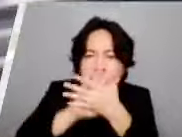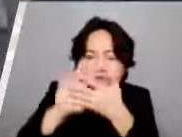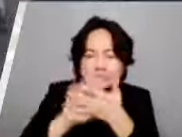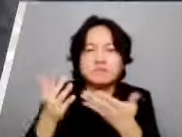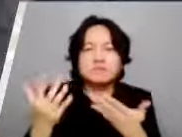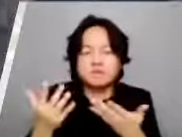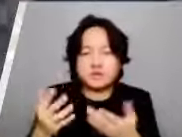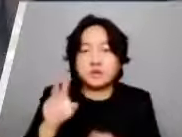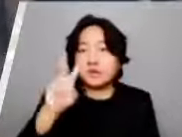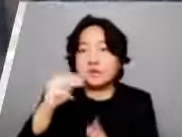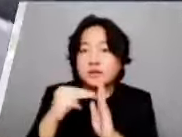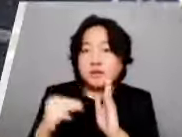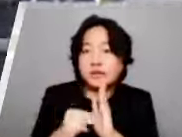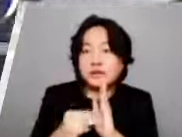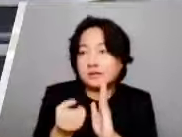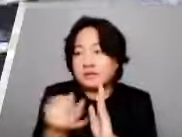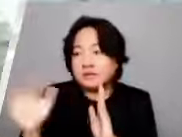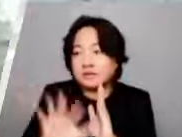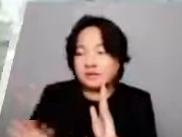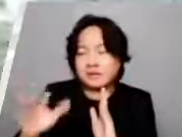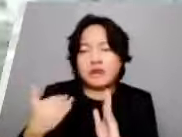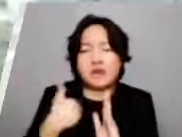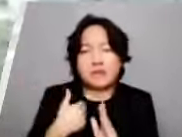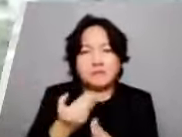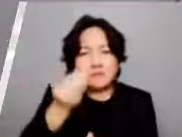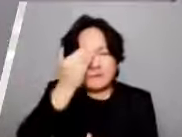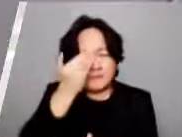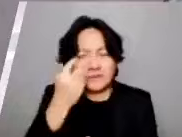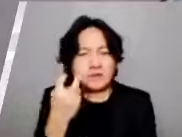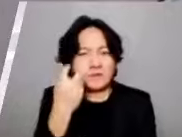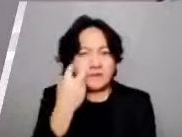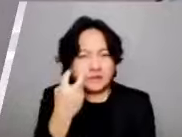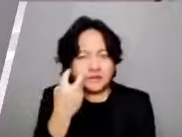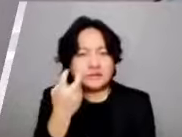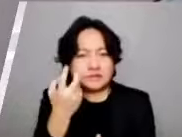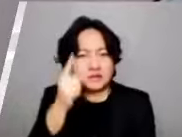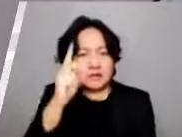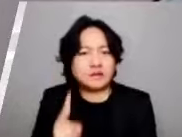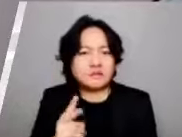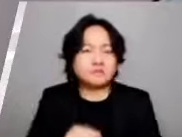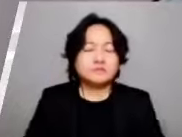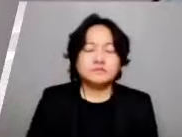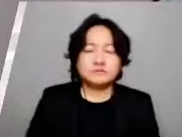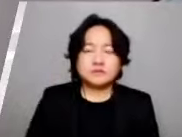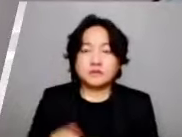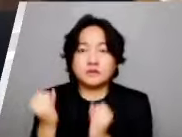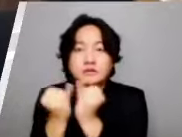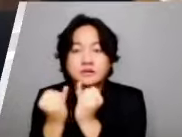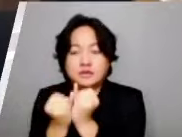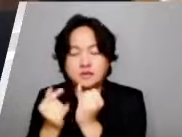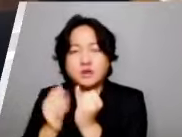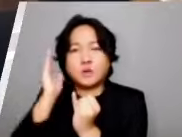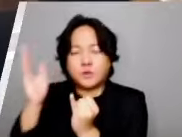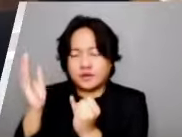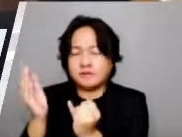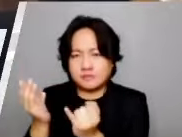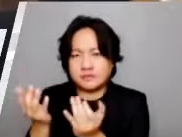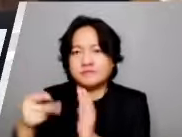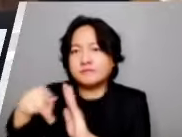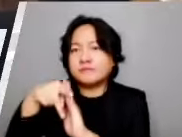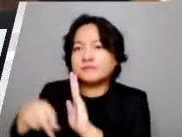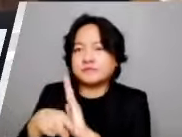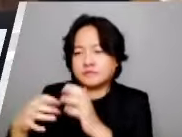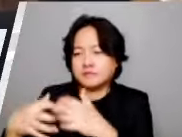Integrated Philippine Association of Optometrists tutulong sa PhilHealth sa paggawa ng guidelines sa package. Mas makakatipid po